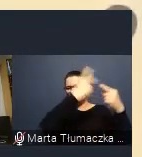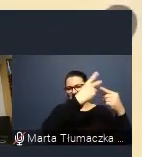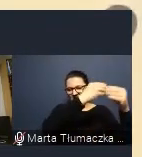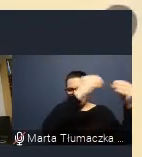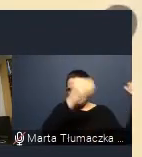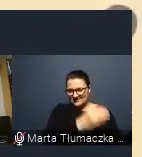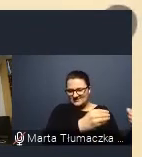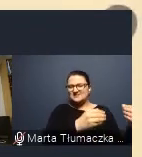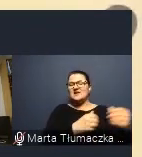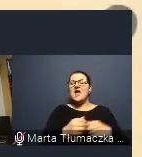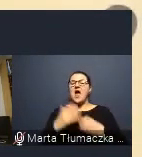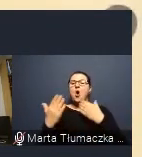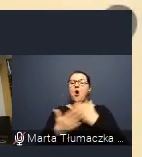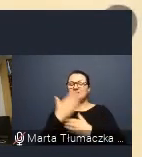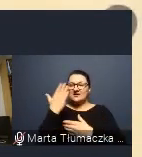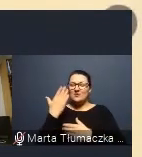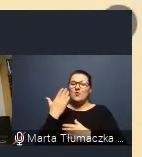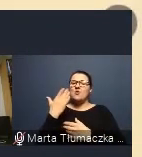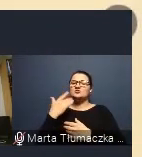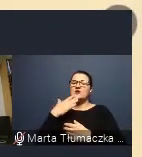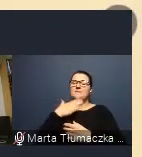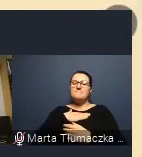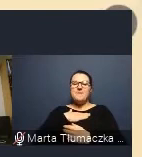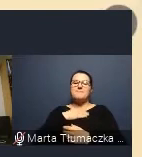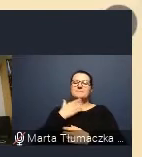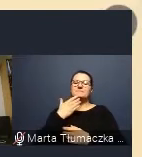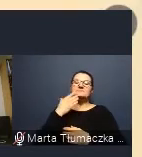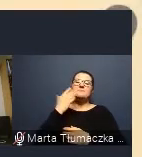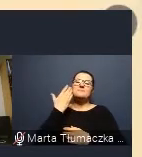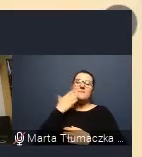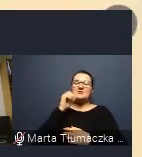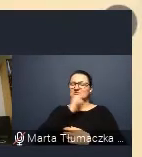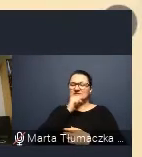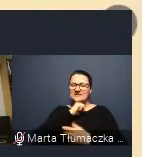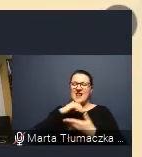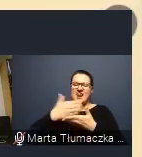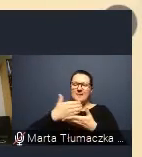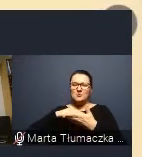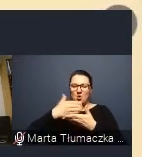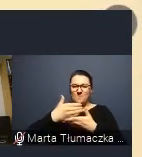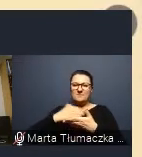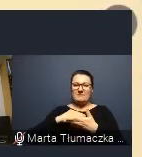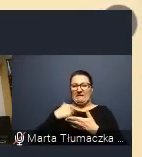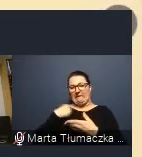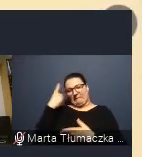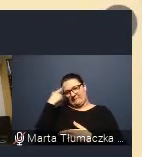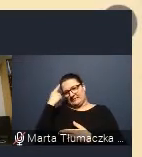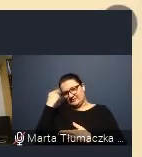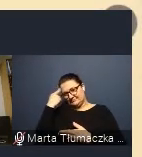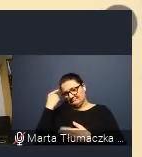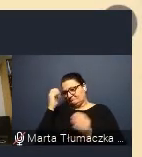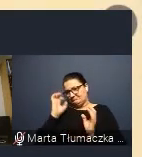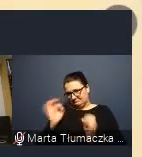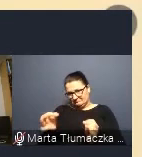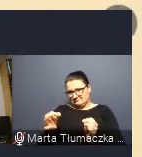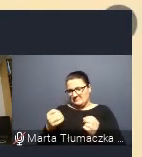Natomiast okazało się, że mam bardzo starutkiego laptopa, który wydawał mi się, że nada się na te